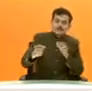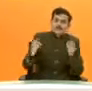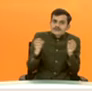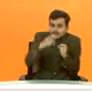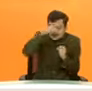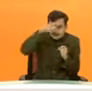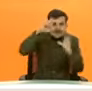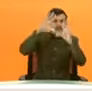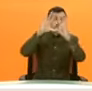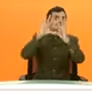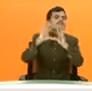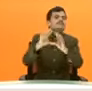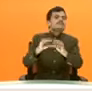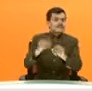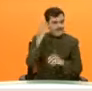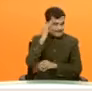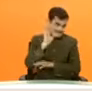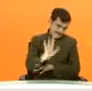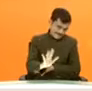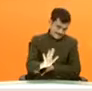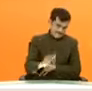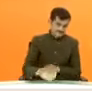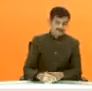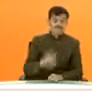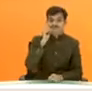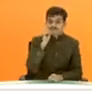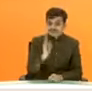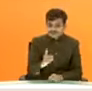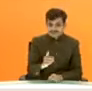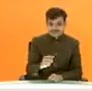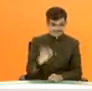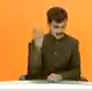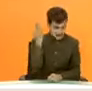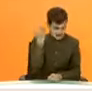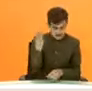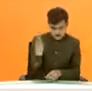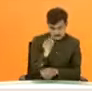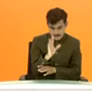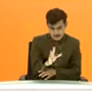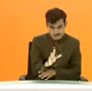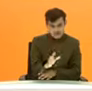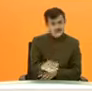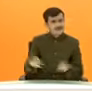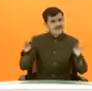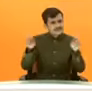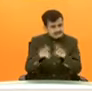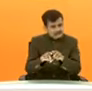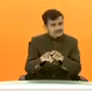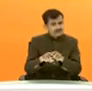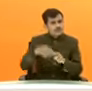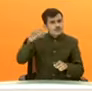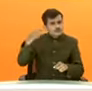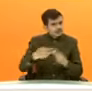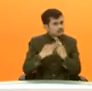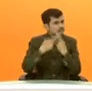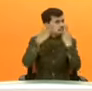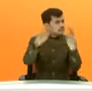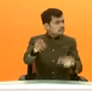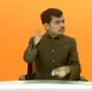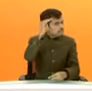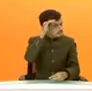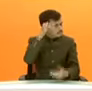है, ये हम सब जानते हैं। लेकिन बीते दिनों मैंने इसी से जुड़ी एक और ऐसी खबर